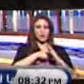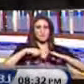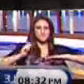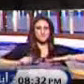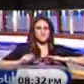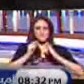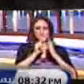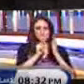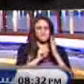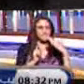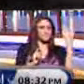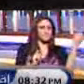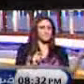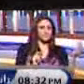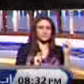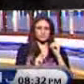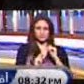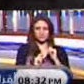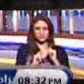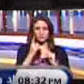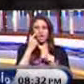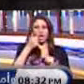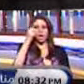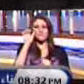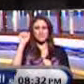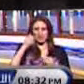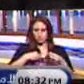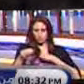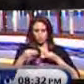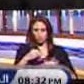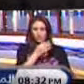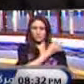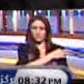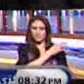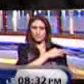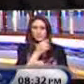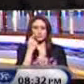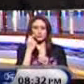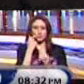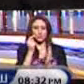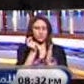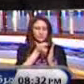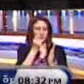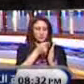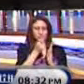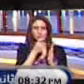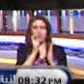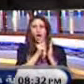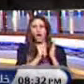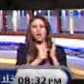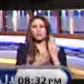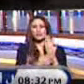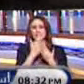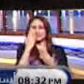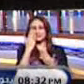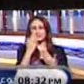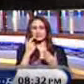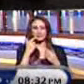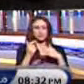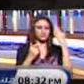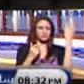تاكيدا للكلام اللي انا بقوله. يعني اذا هيروح المحكمه الدستوريه، والمحكمه الدستوريه قدامها 45 يوم عشان